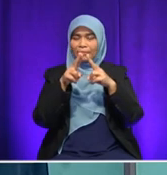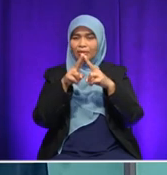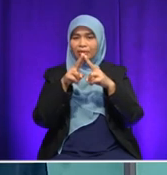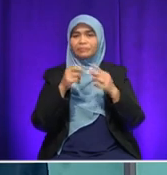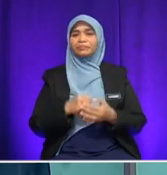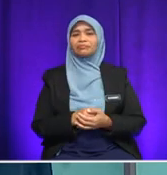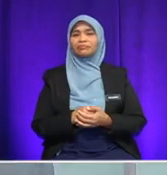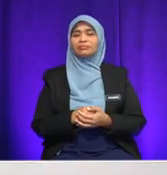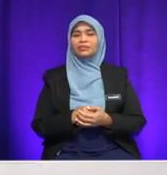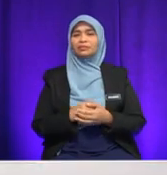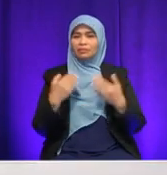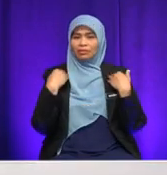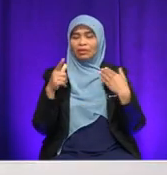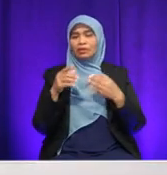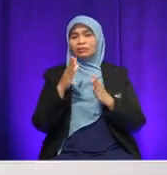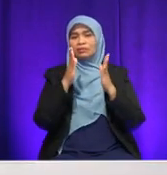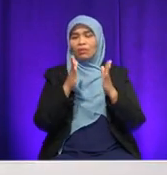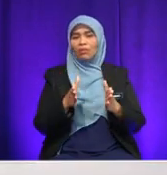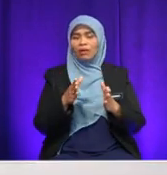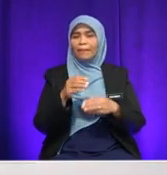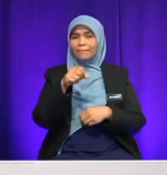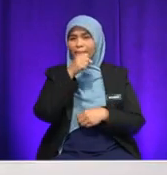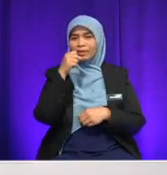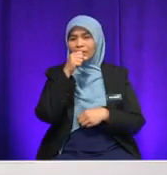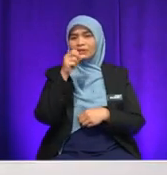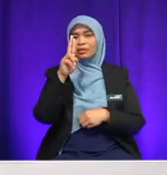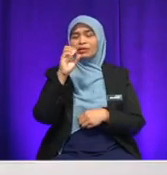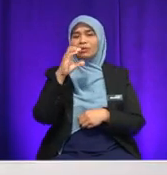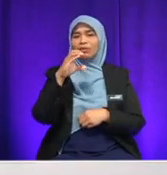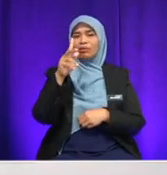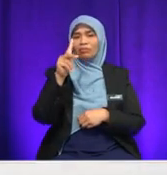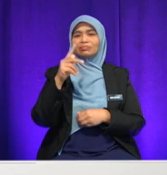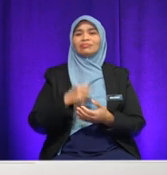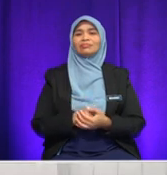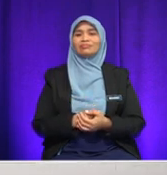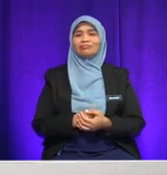Baik, dia adalah seorang penyanyi rock dalam kumpulan Mad Dog.